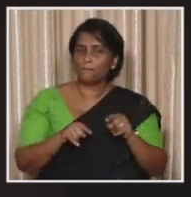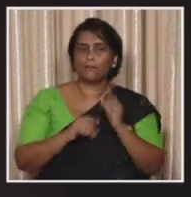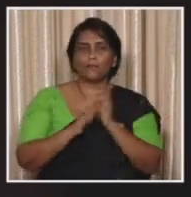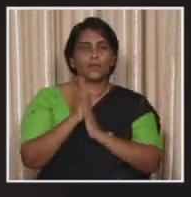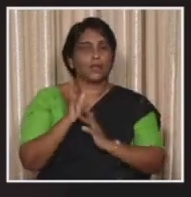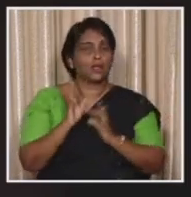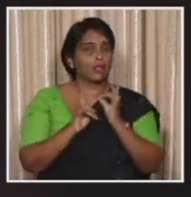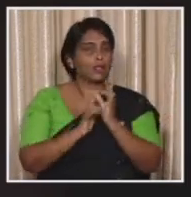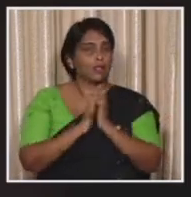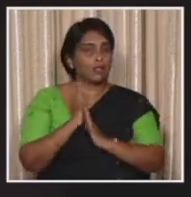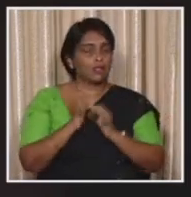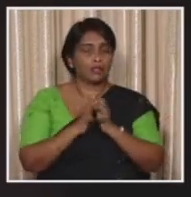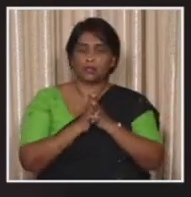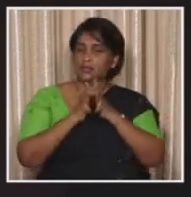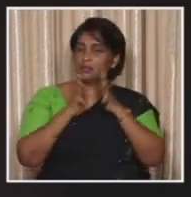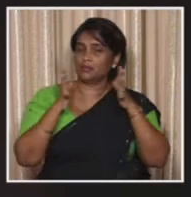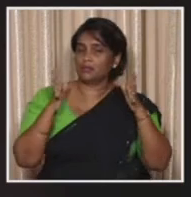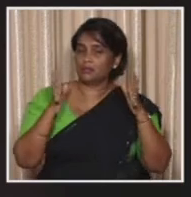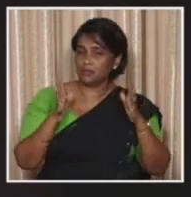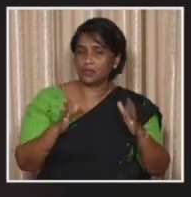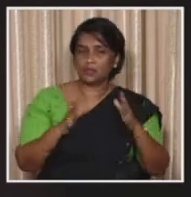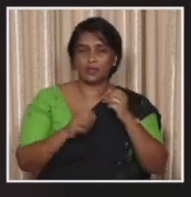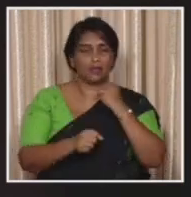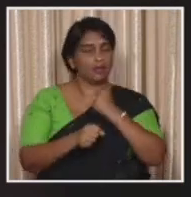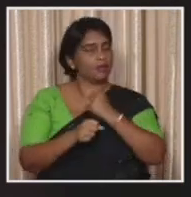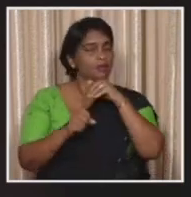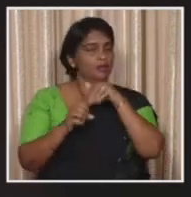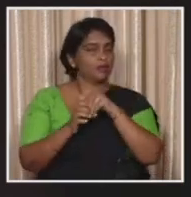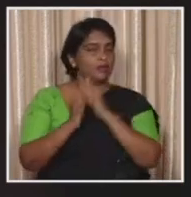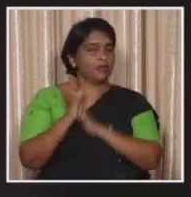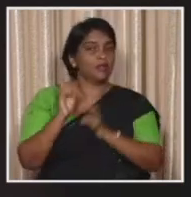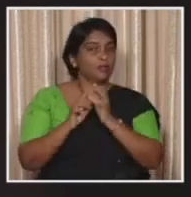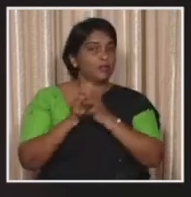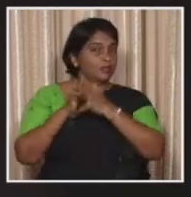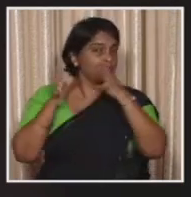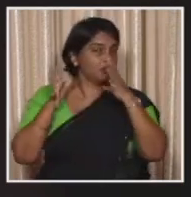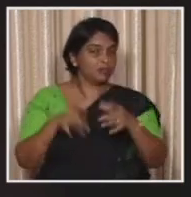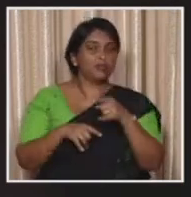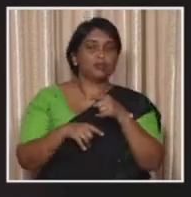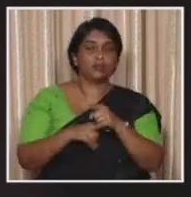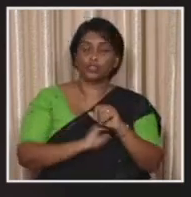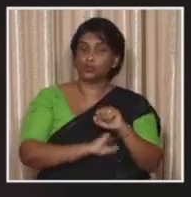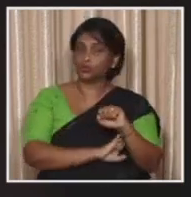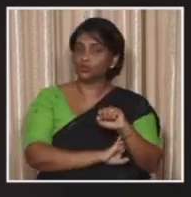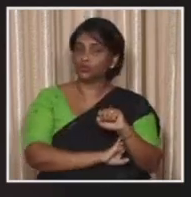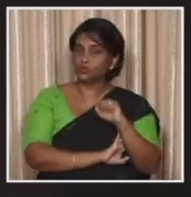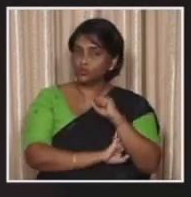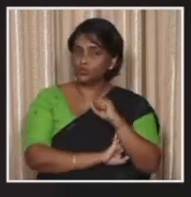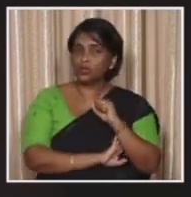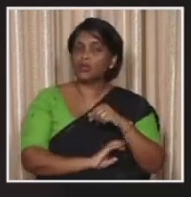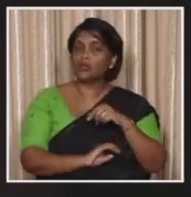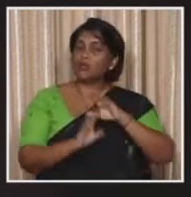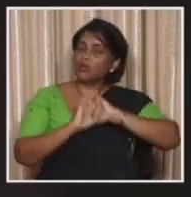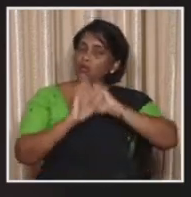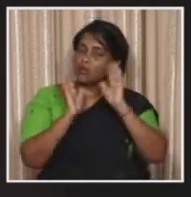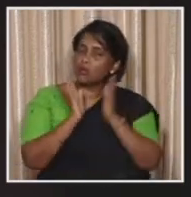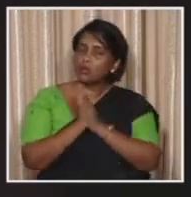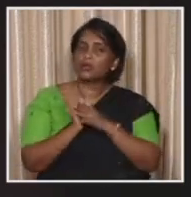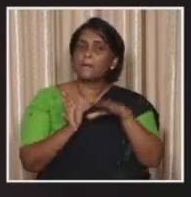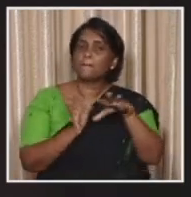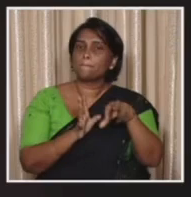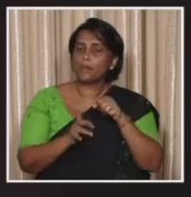mantri දූර වැඩිකම ආණ්ඩු පක්ෂයේ mantri දූර වැඩි ප්‍රමාණය ඉන්න හයිය හැම දෙයකටම පාවිච්චි